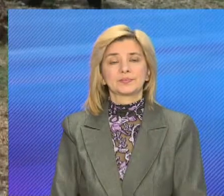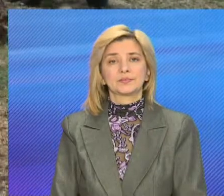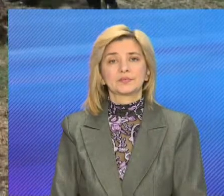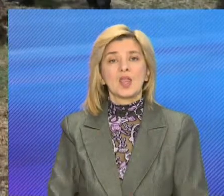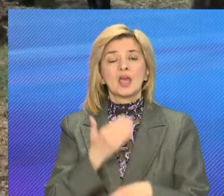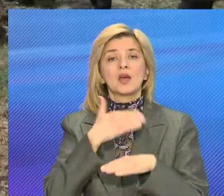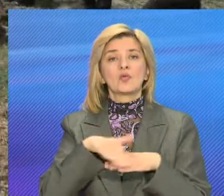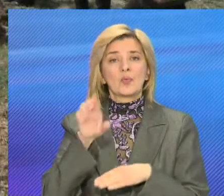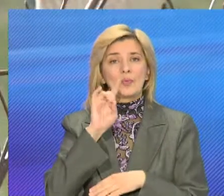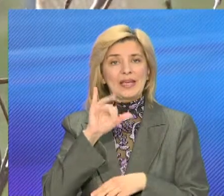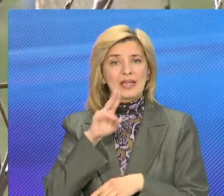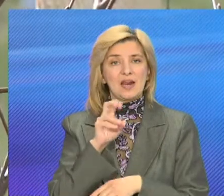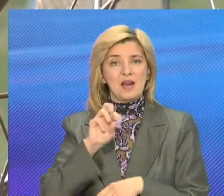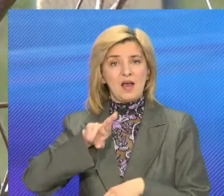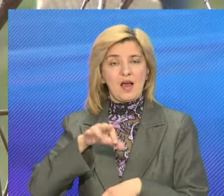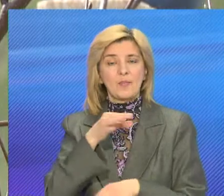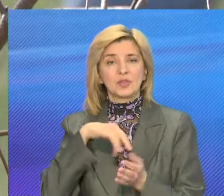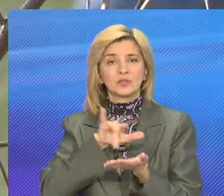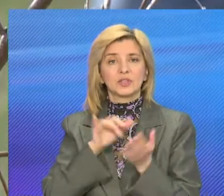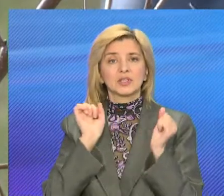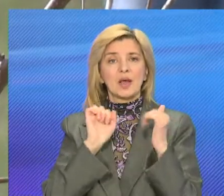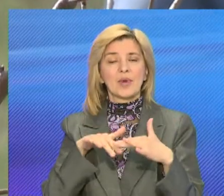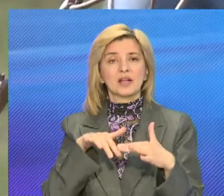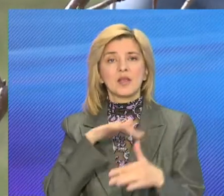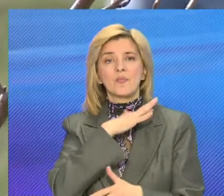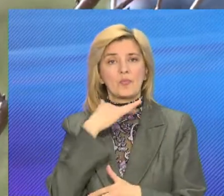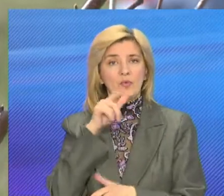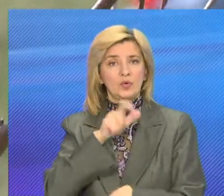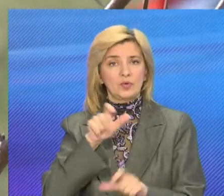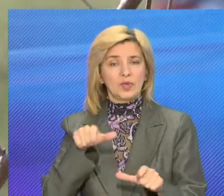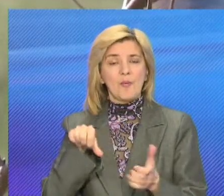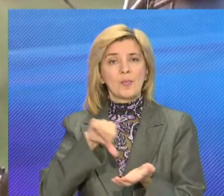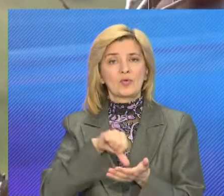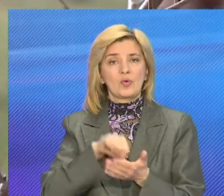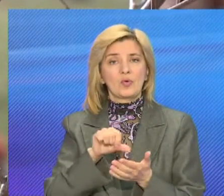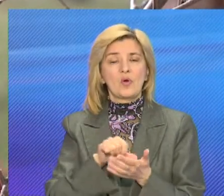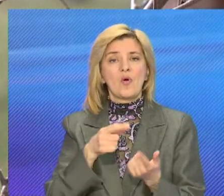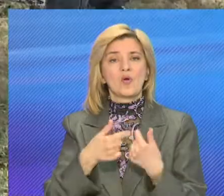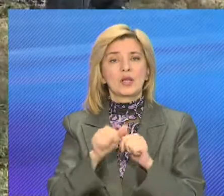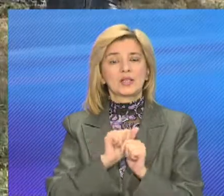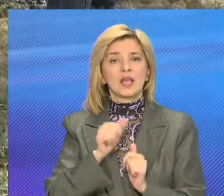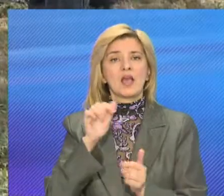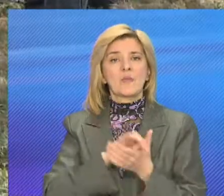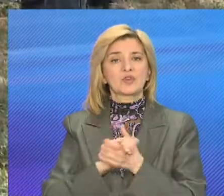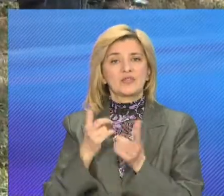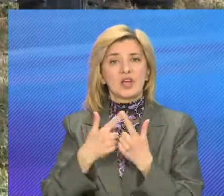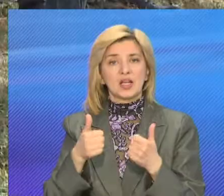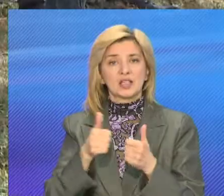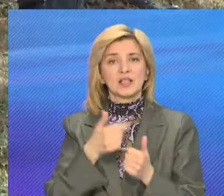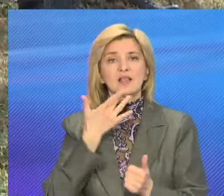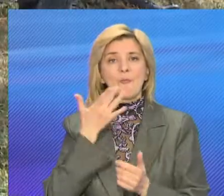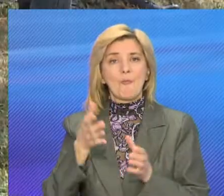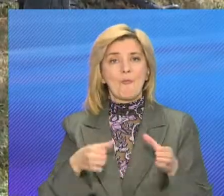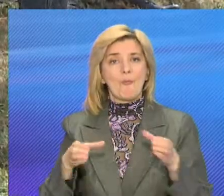На вуліцы Брэкеля, што ў абласным цэнтры, сабраліся дзясяткі гродзенцаў, прадстаўнікі арганізацый, грамадскіх аб'яднанняў і партый.